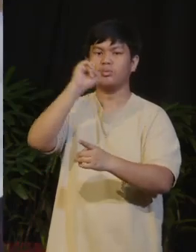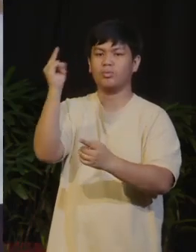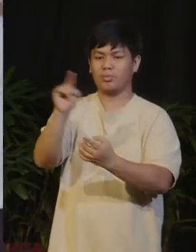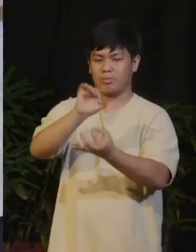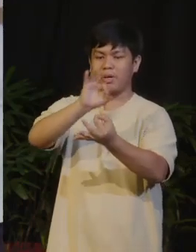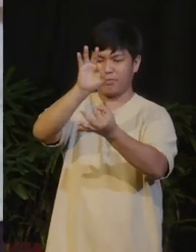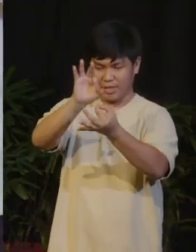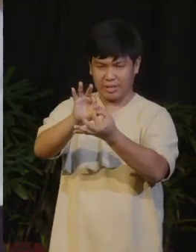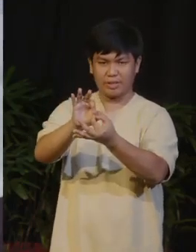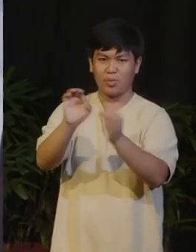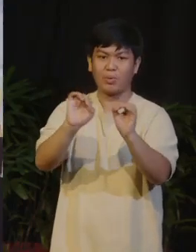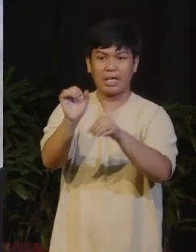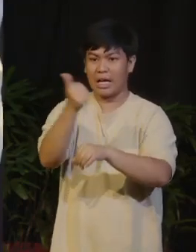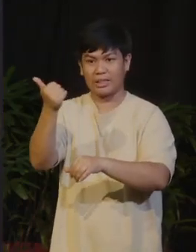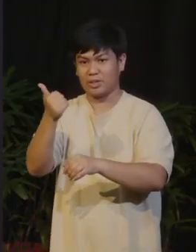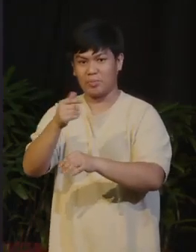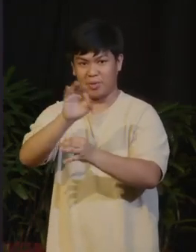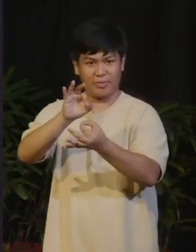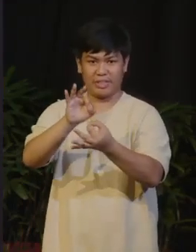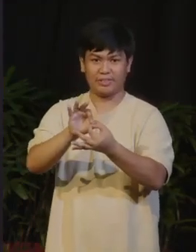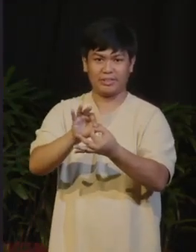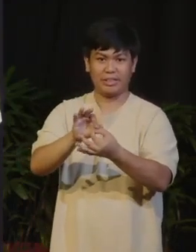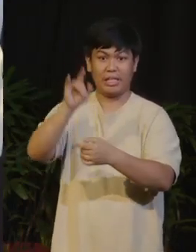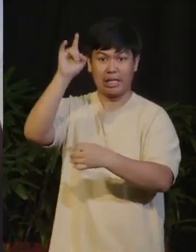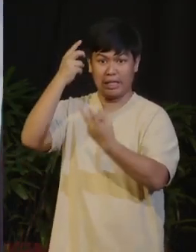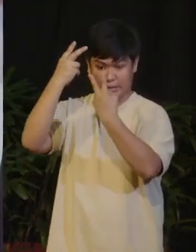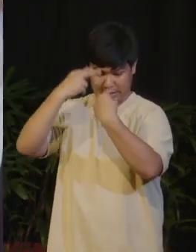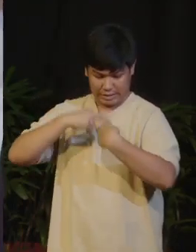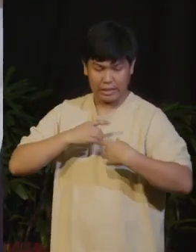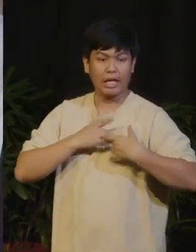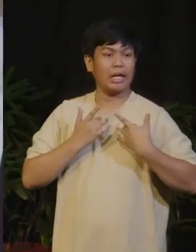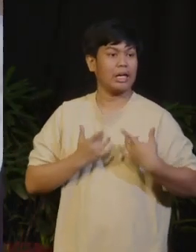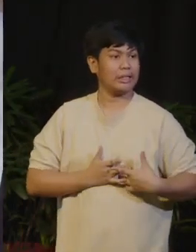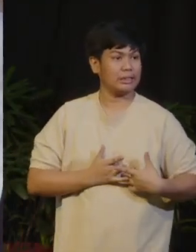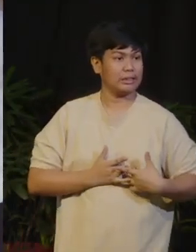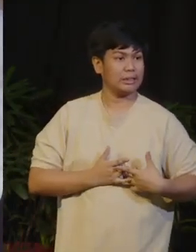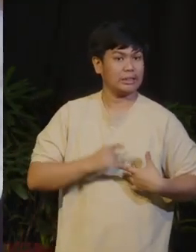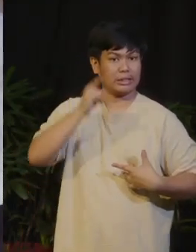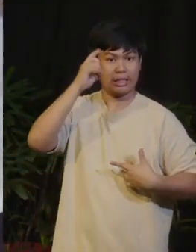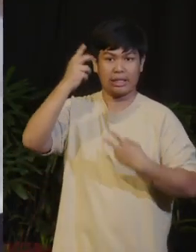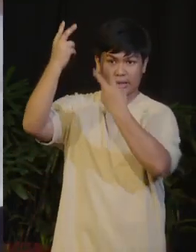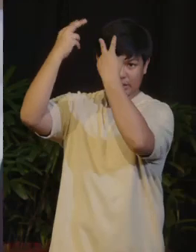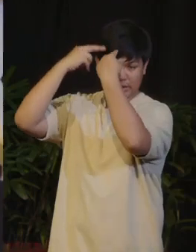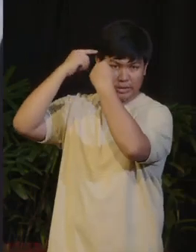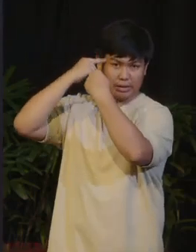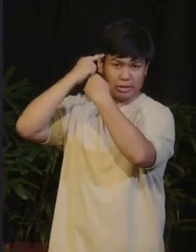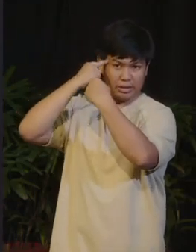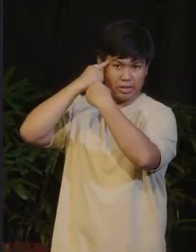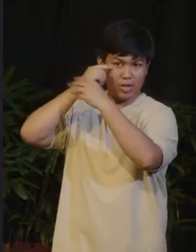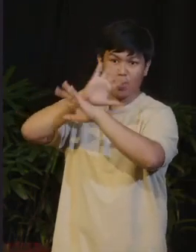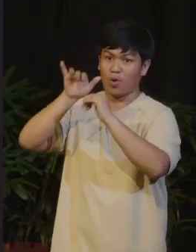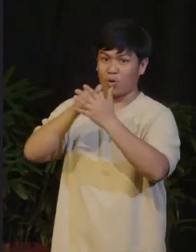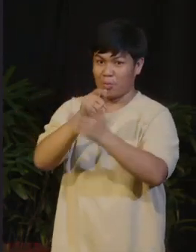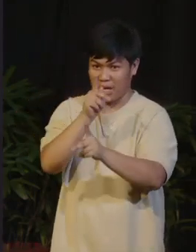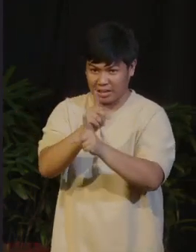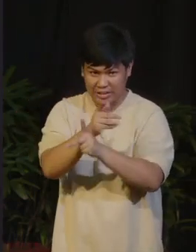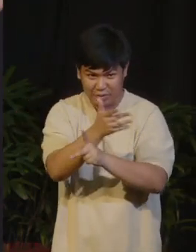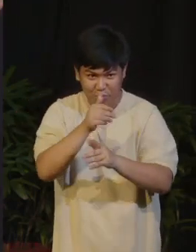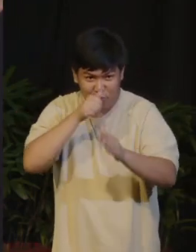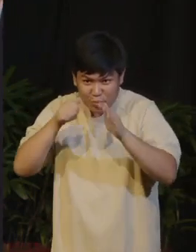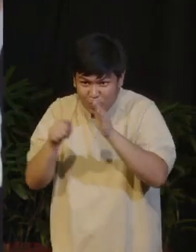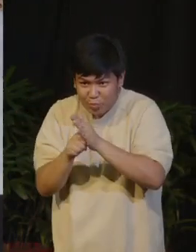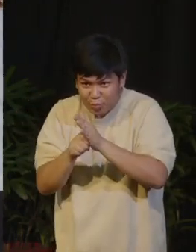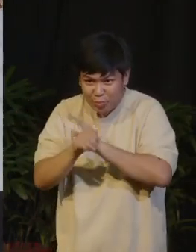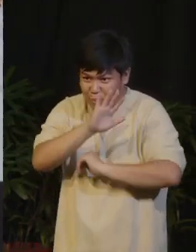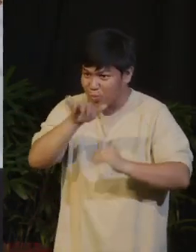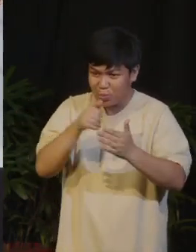lahat. Nakikita niya ang ating mga puso. Nakikita niya ang ating mga motibo. Yung mga tinatago-tago niyong kasalanan